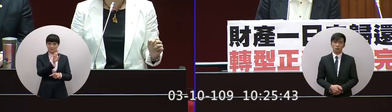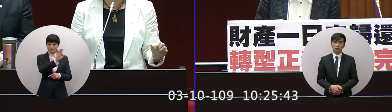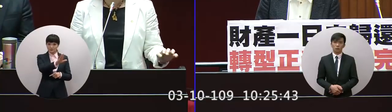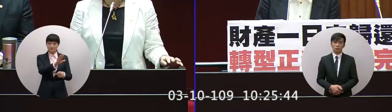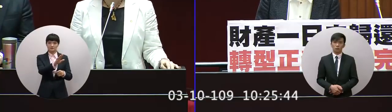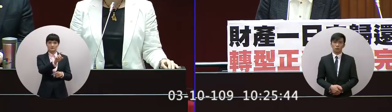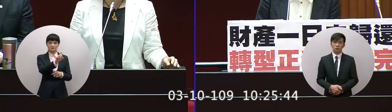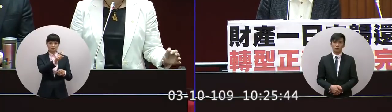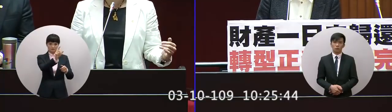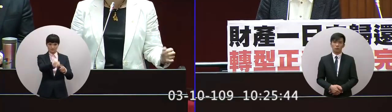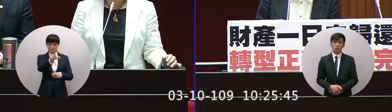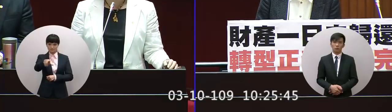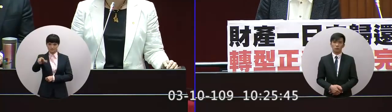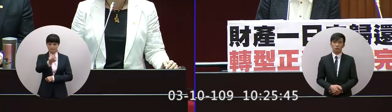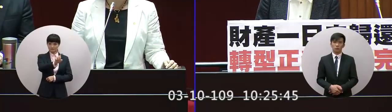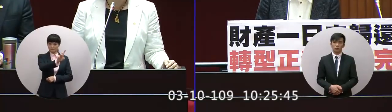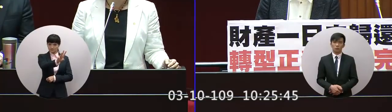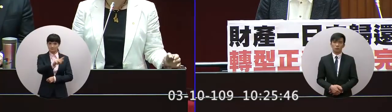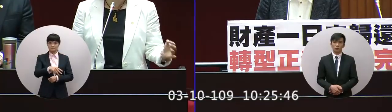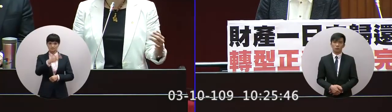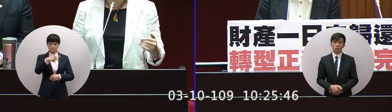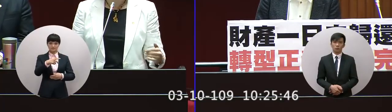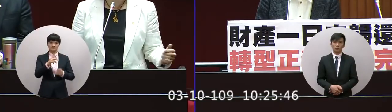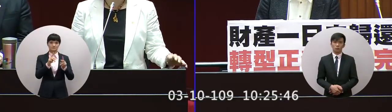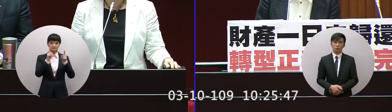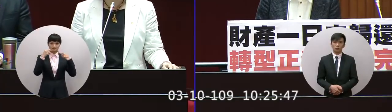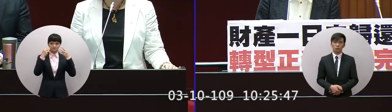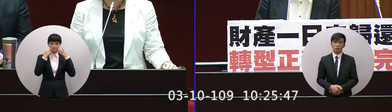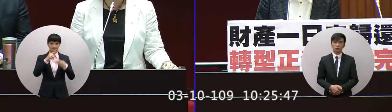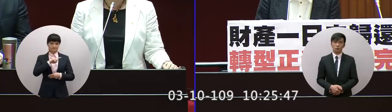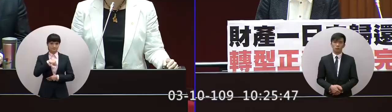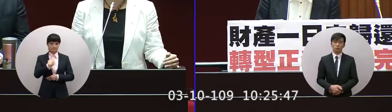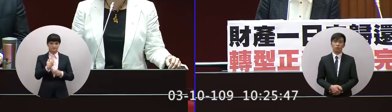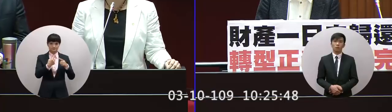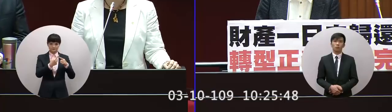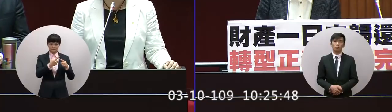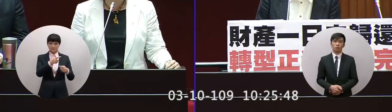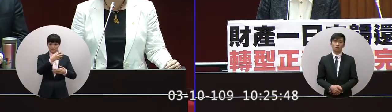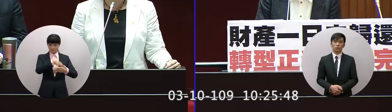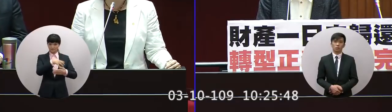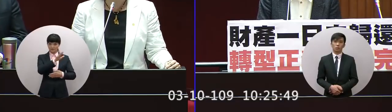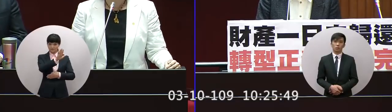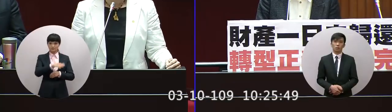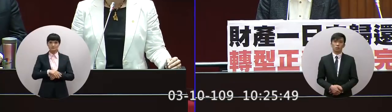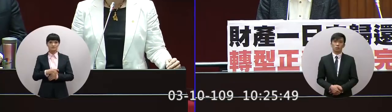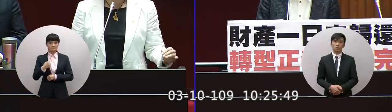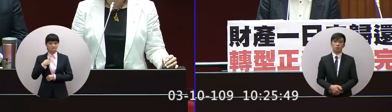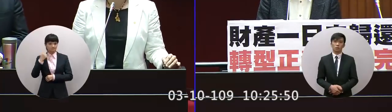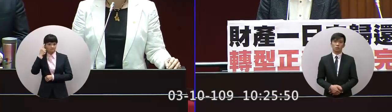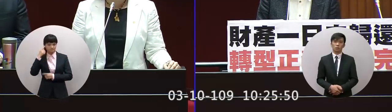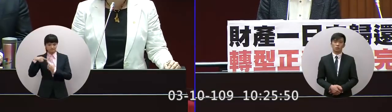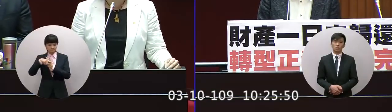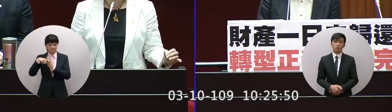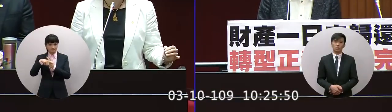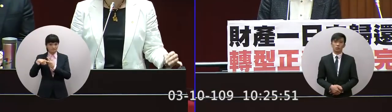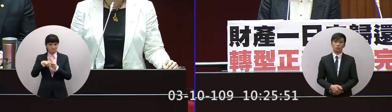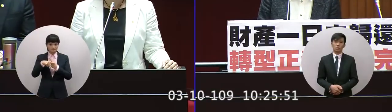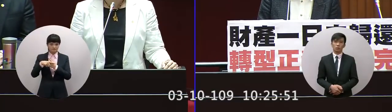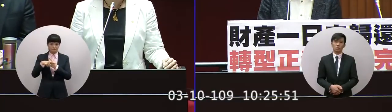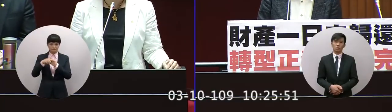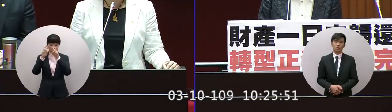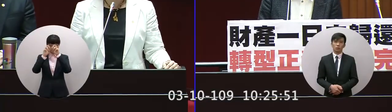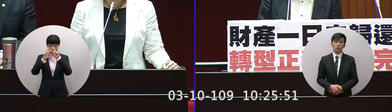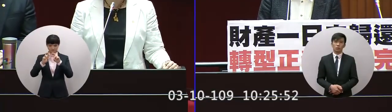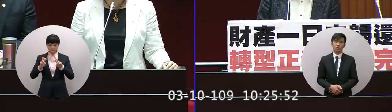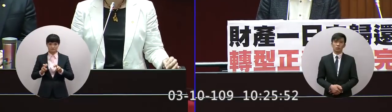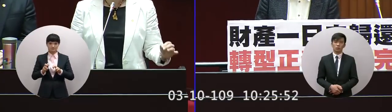自然人。所以促转会成立之后呢，我们也经过了研究团队还有会内同仁的努力，我们努力的爬梳了各种